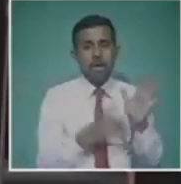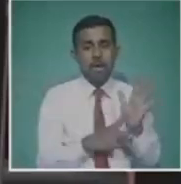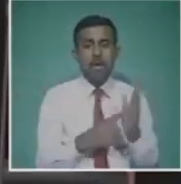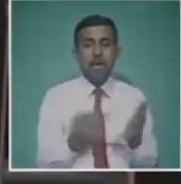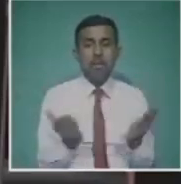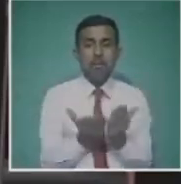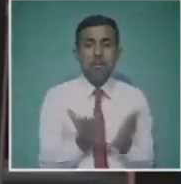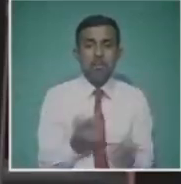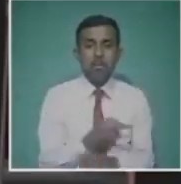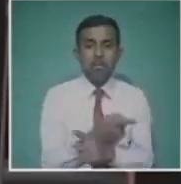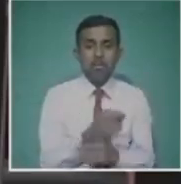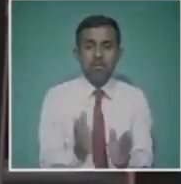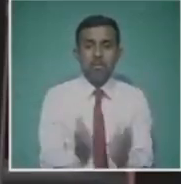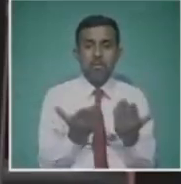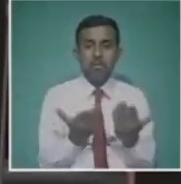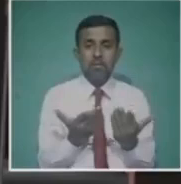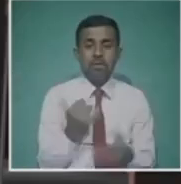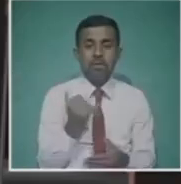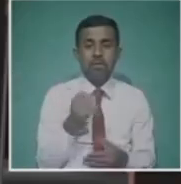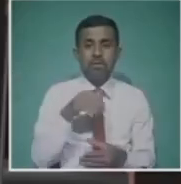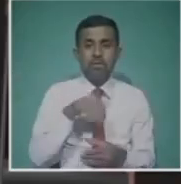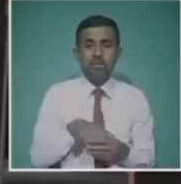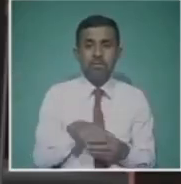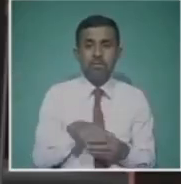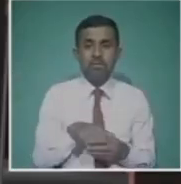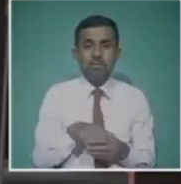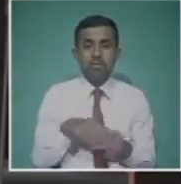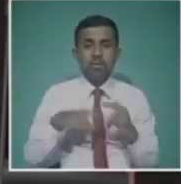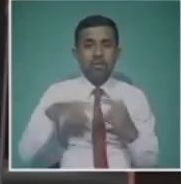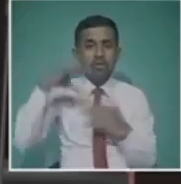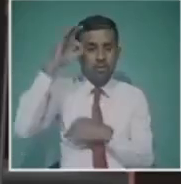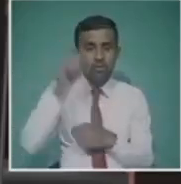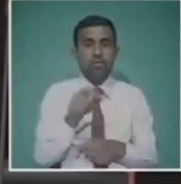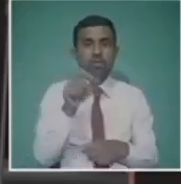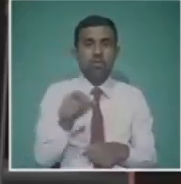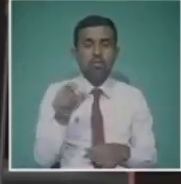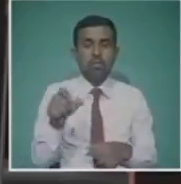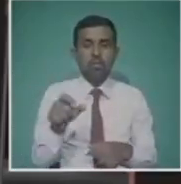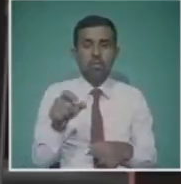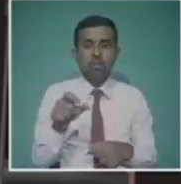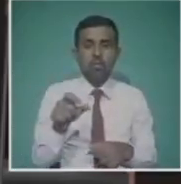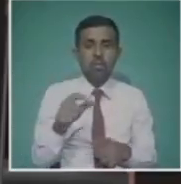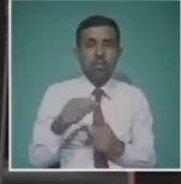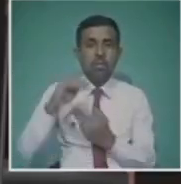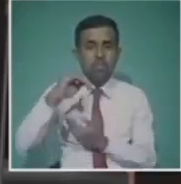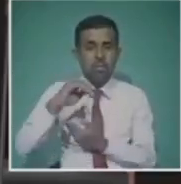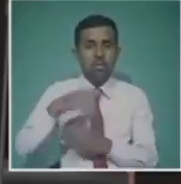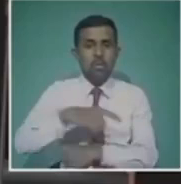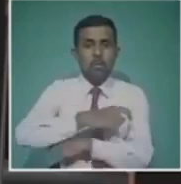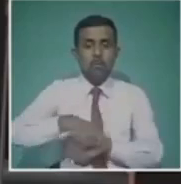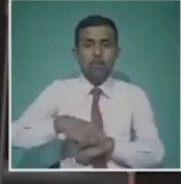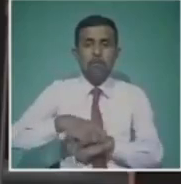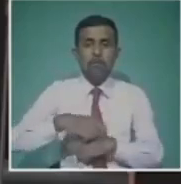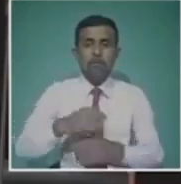පන්ති පවත්වන්නේ සමහර අය යුනේ මේ විශ්වවිද්‍යාලෙ ඉන්නේ. ඉතින් මෙතන යනවා පුද්ගලික ක්‍රමවේදයක්.